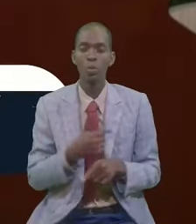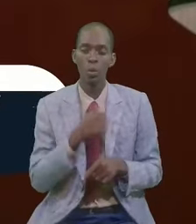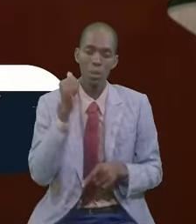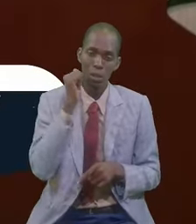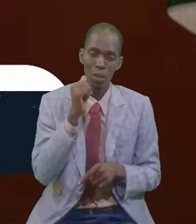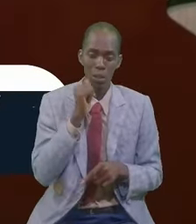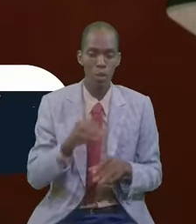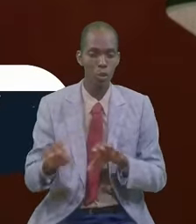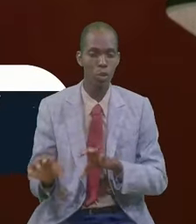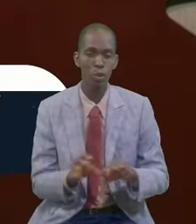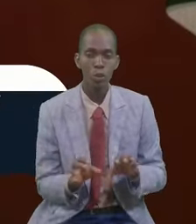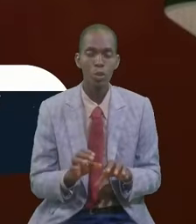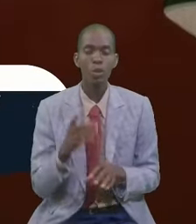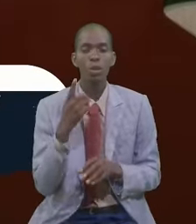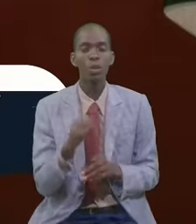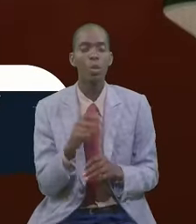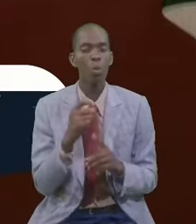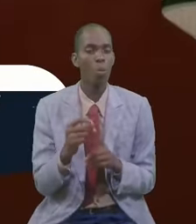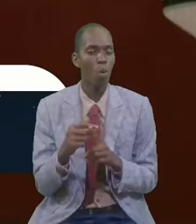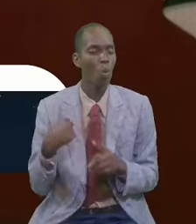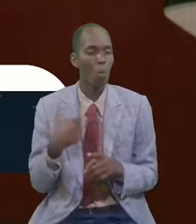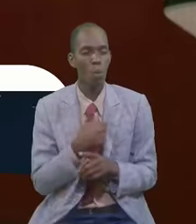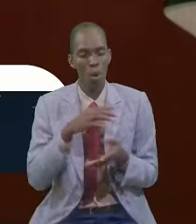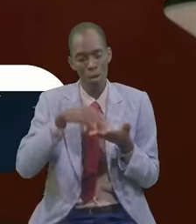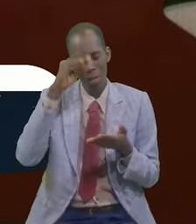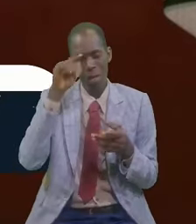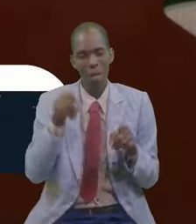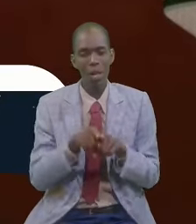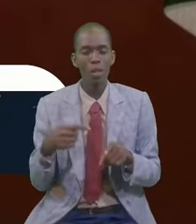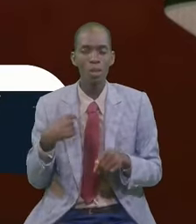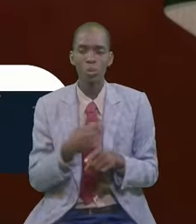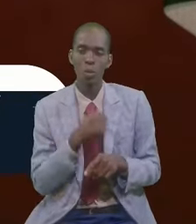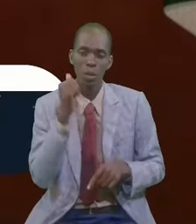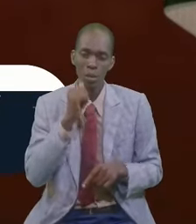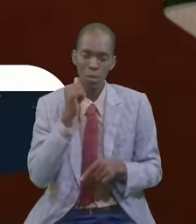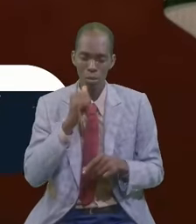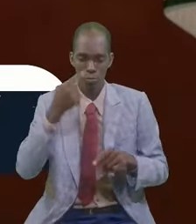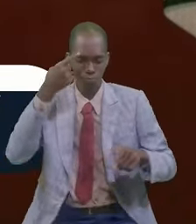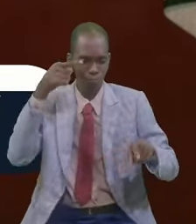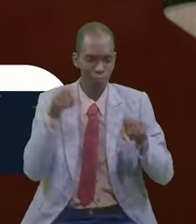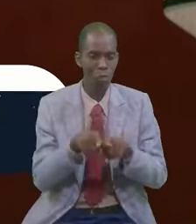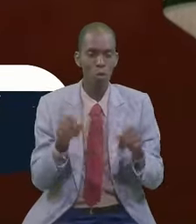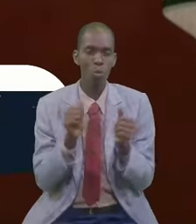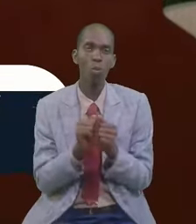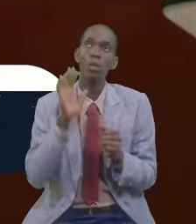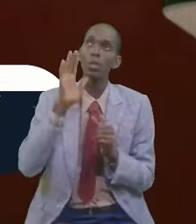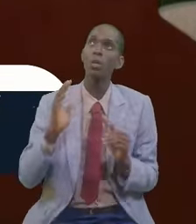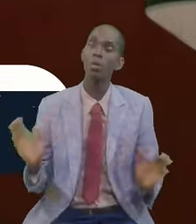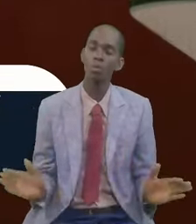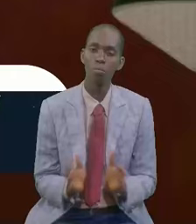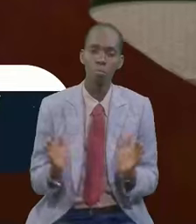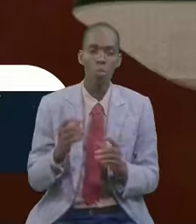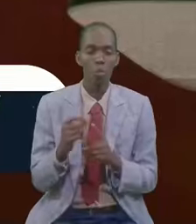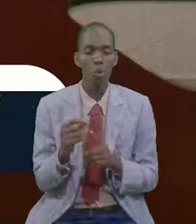délivre. Dieu, comme chaque jour nous écoutons la parole, comme nous obéissons à son exhortation, lui